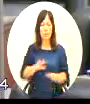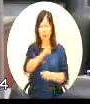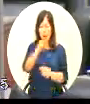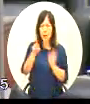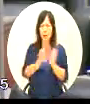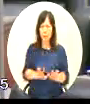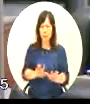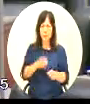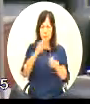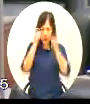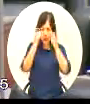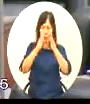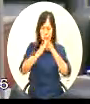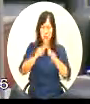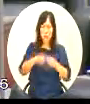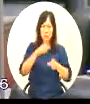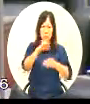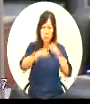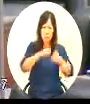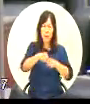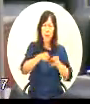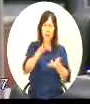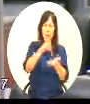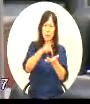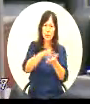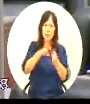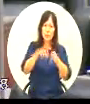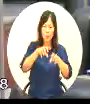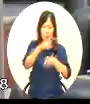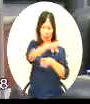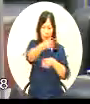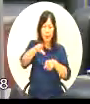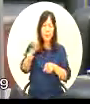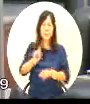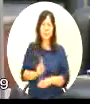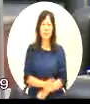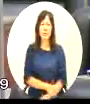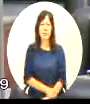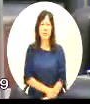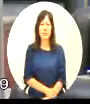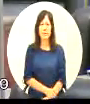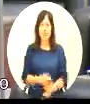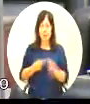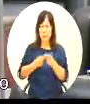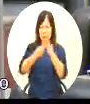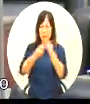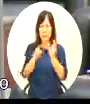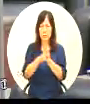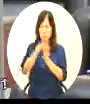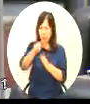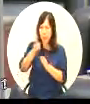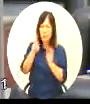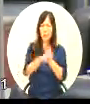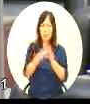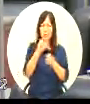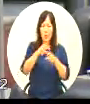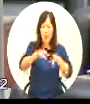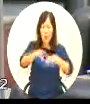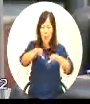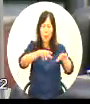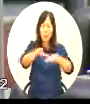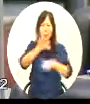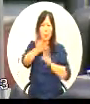们现在高雄市现在公共自行车它分布的位置那让大家看第一个你看这个感觉分布非常